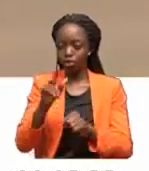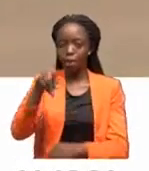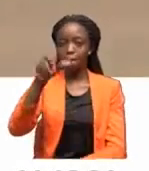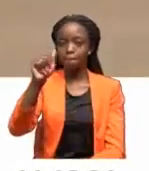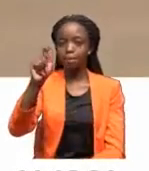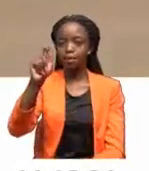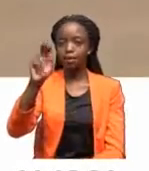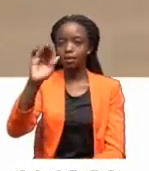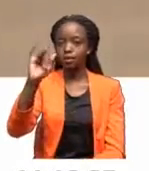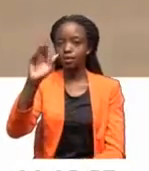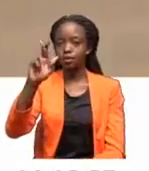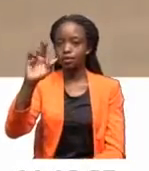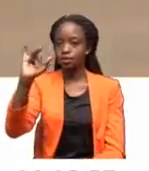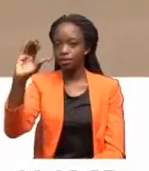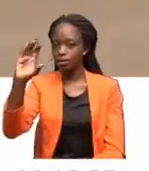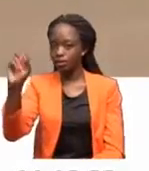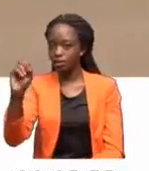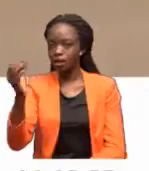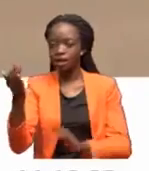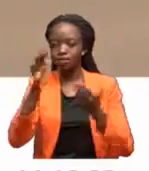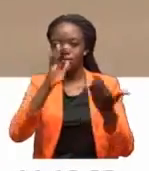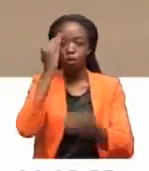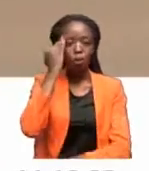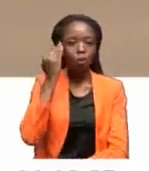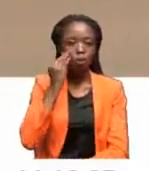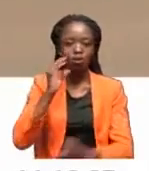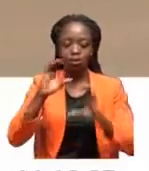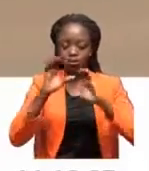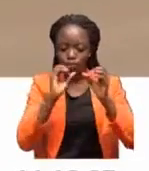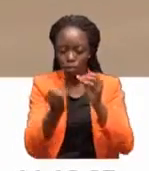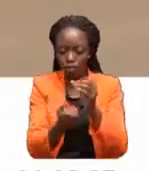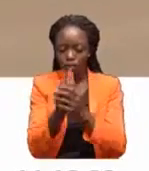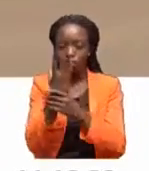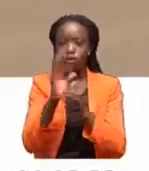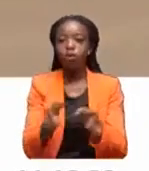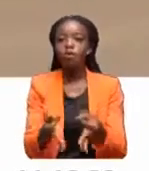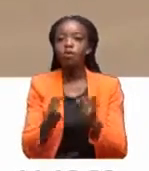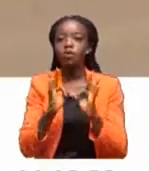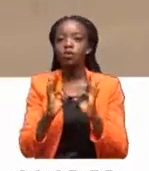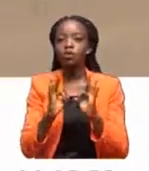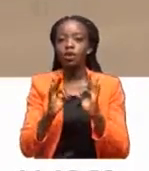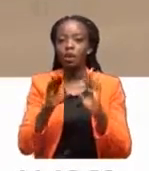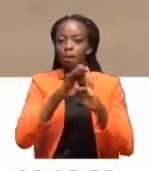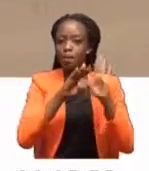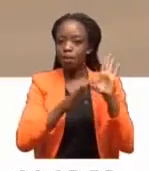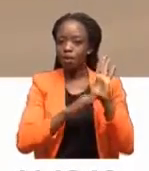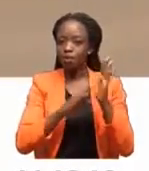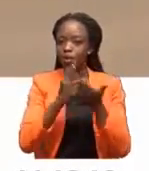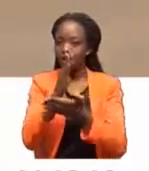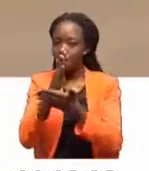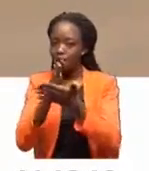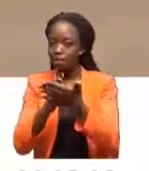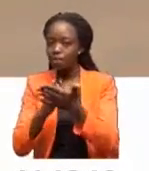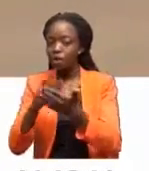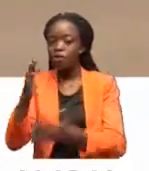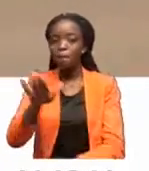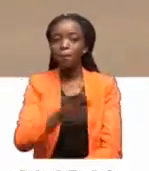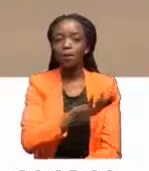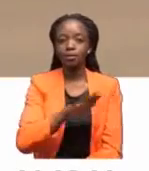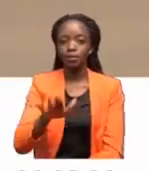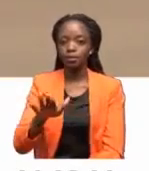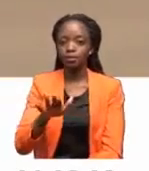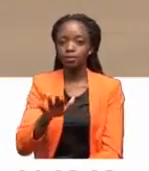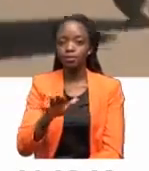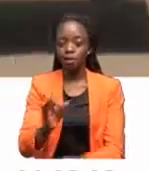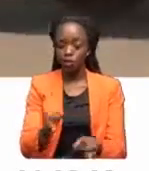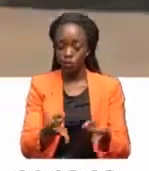kujiwasilisha mbele ya bunge na kulihutubia bunge kwa ufunguzi rasmi wa kipindi cha awamu ya pili cha bunge kuweza kufungua